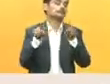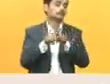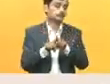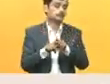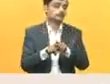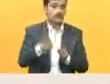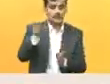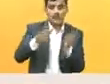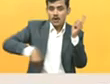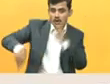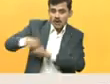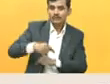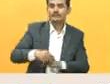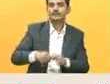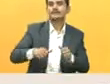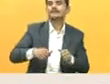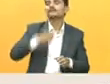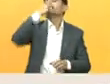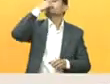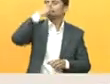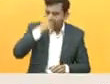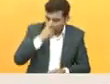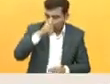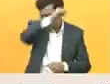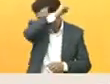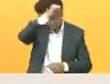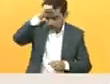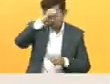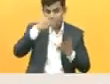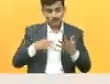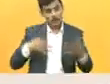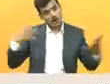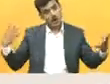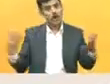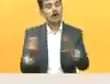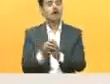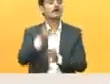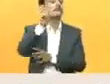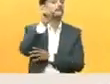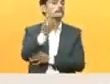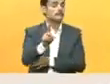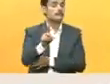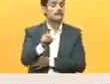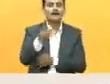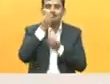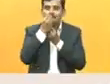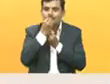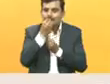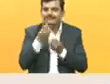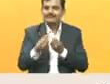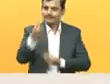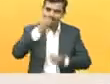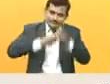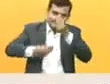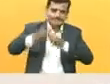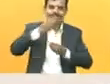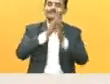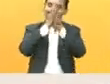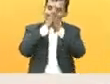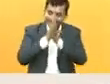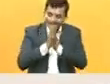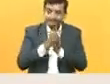लोग संगम में डुबकी लगाते हैं, एक साथ भंडारों में भोजन करते हैं, प्रसाद लेते